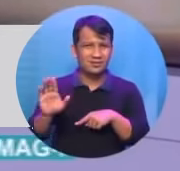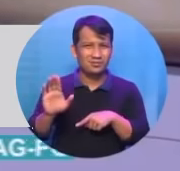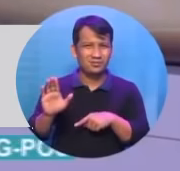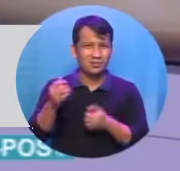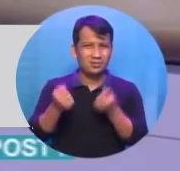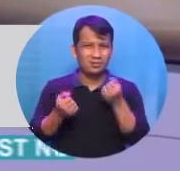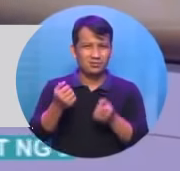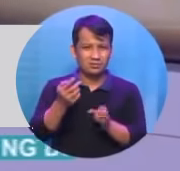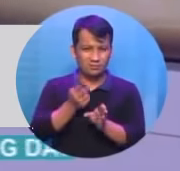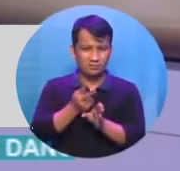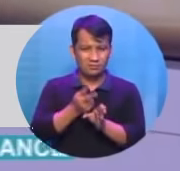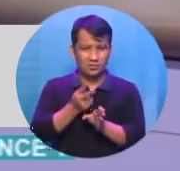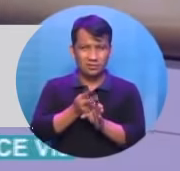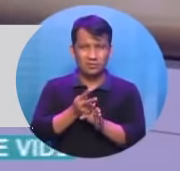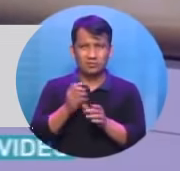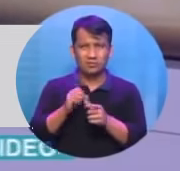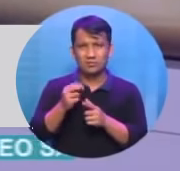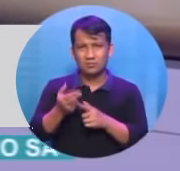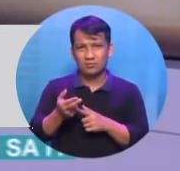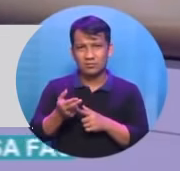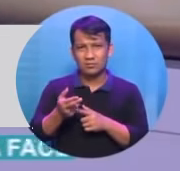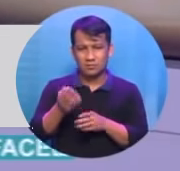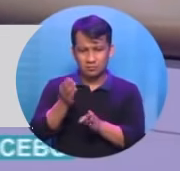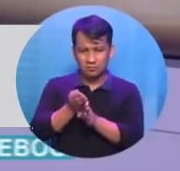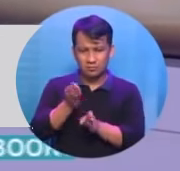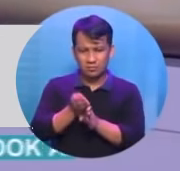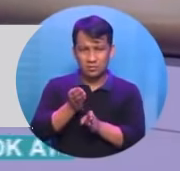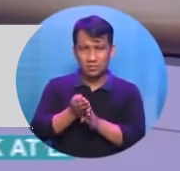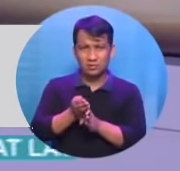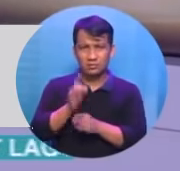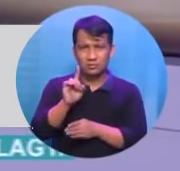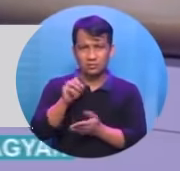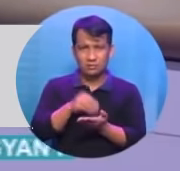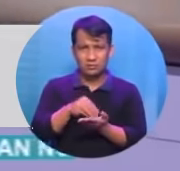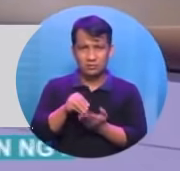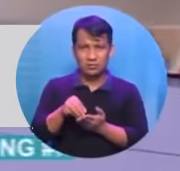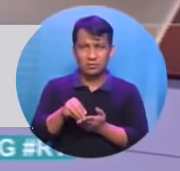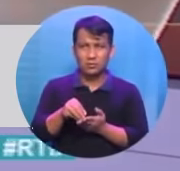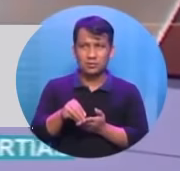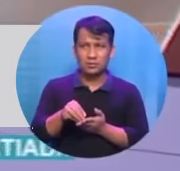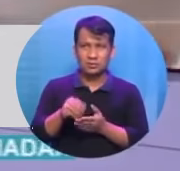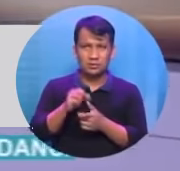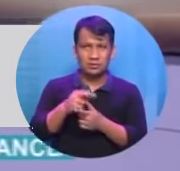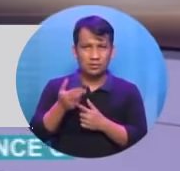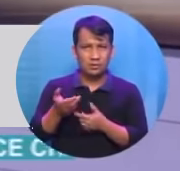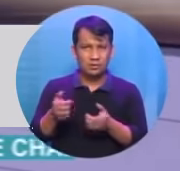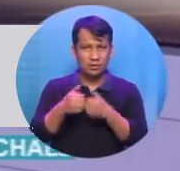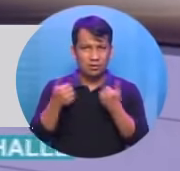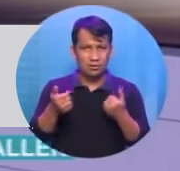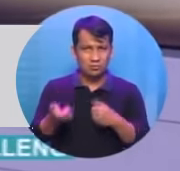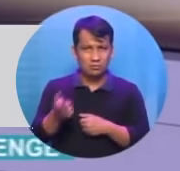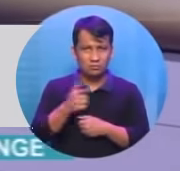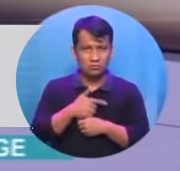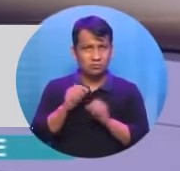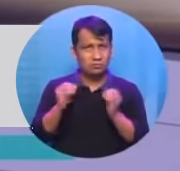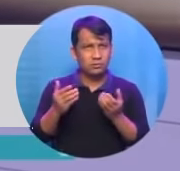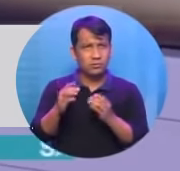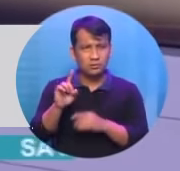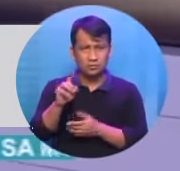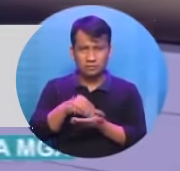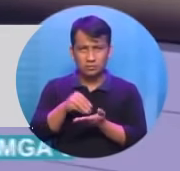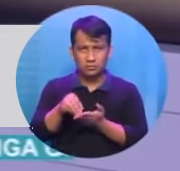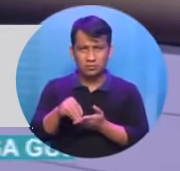sasakyan eh. Kung van lang, 200,000 lang. Pero kung bus kasi, 1 million talaga ang nakabatas. Eh paano sir kung walang pantubos na 1 million? Ano mangyari doon sa